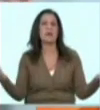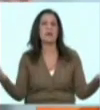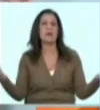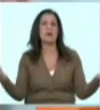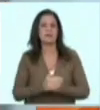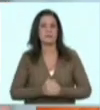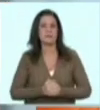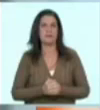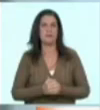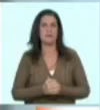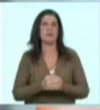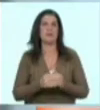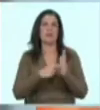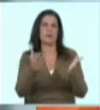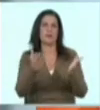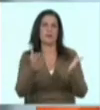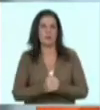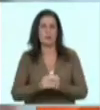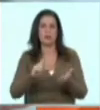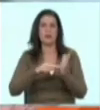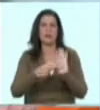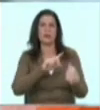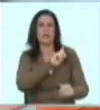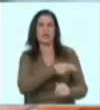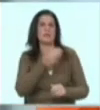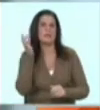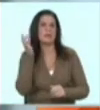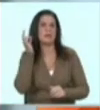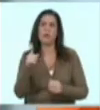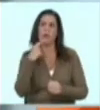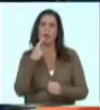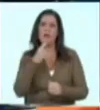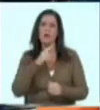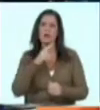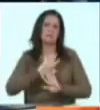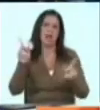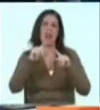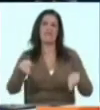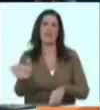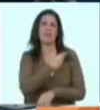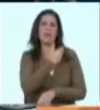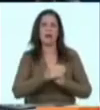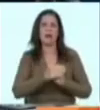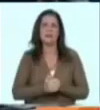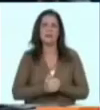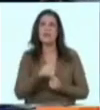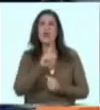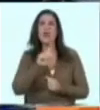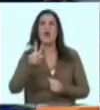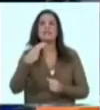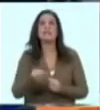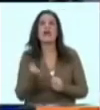שתוכניות, למשל, להעצמת מעמדן של נשים, הוא יוציא, פשוט לא תהיה, לא יהיה בנמצא למנהלי בתי הספר